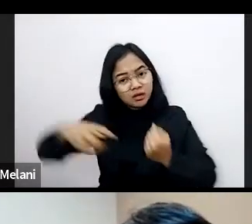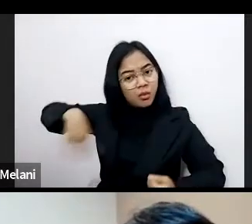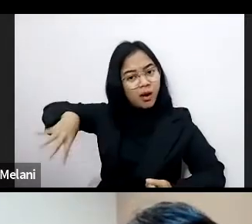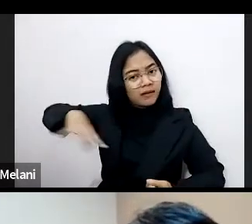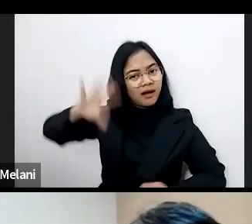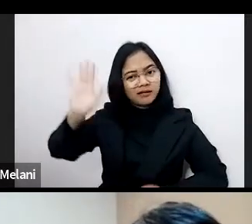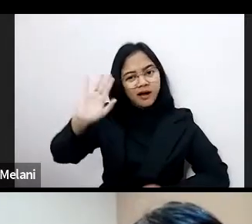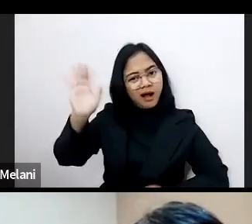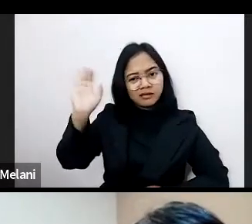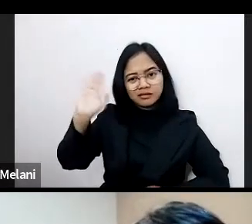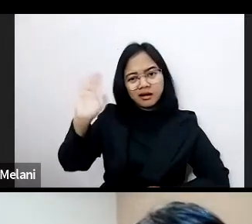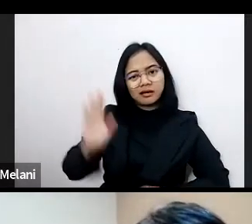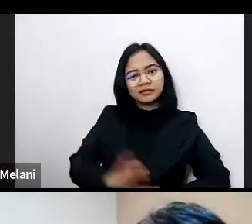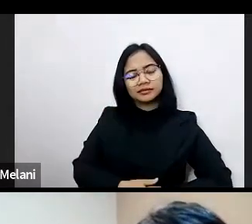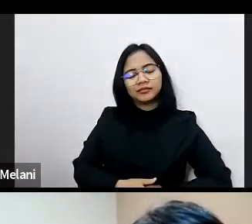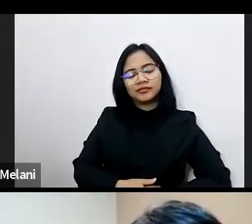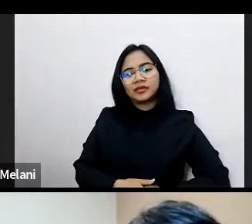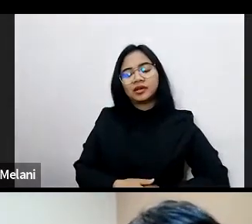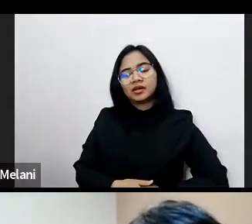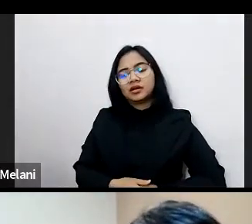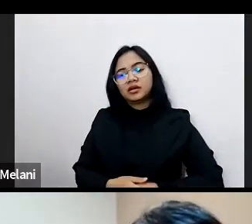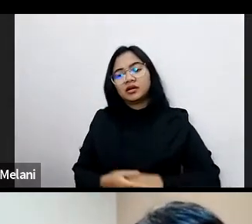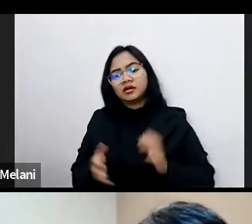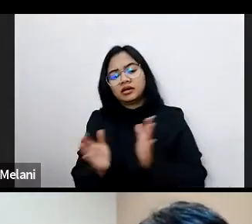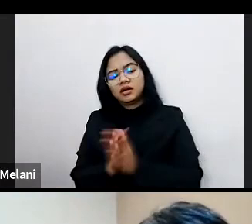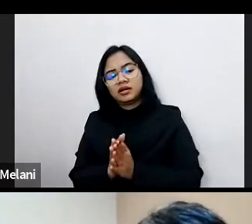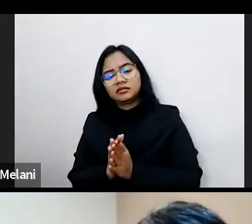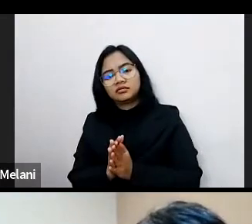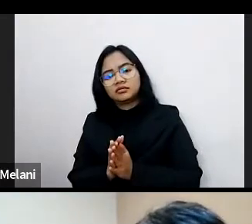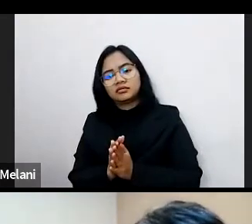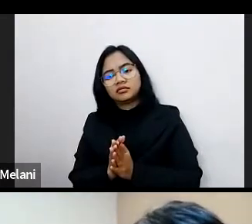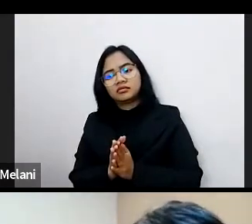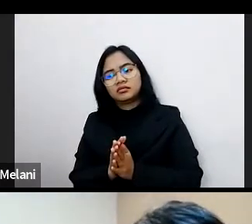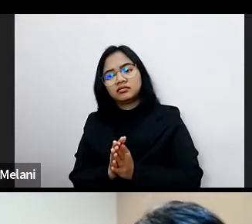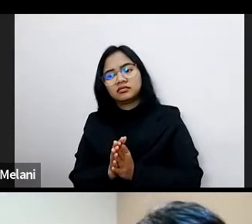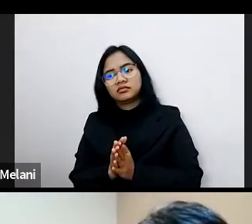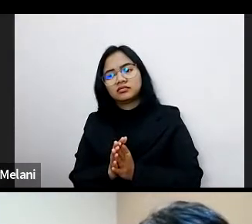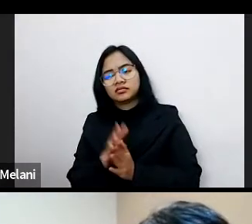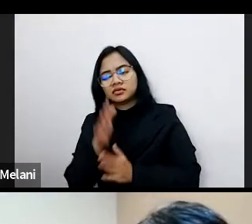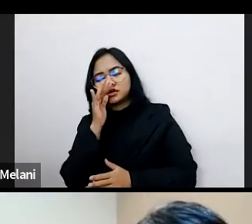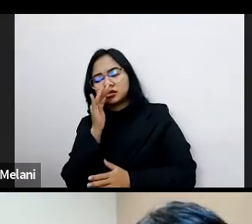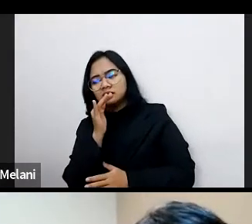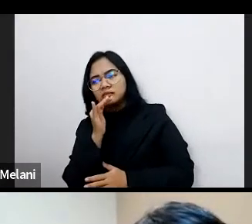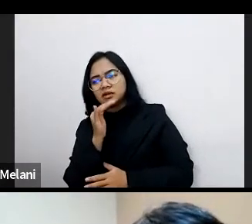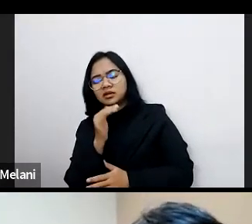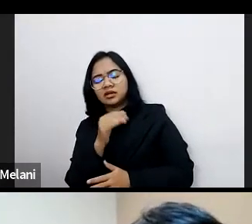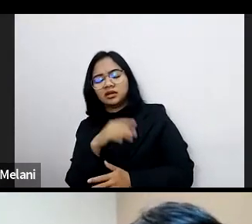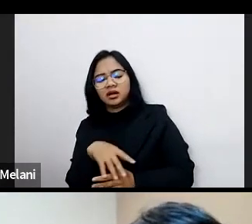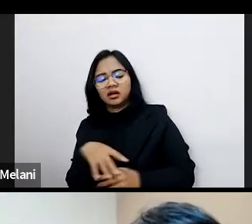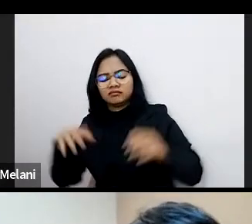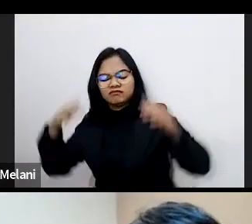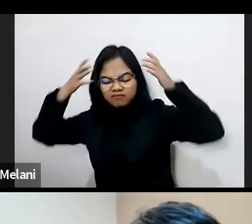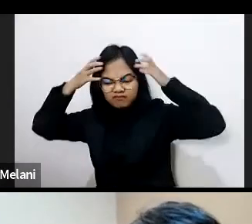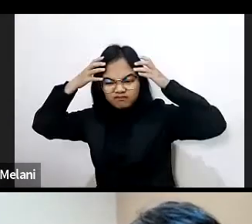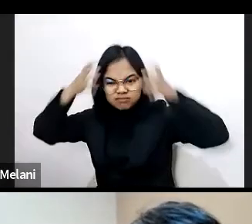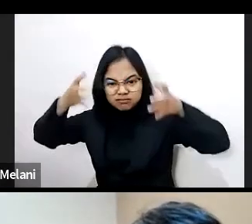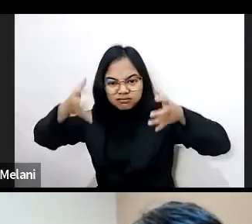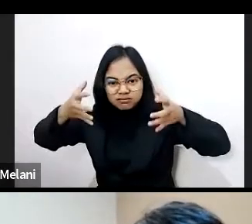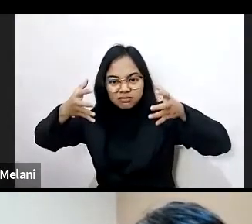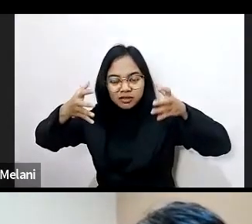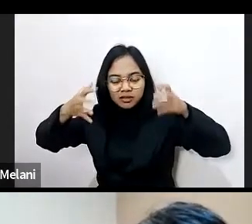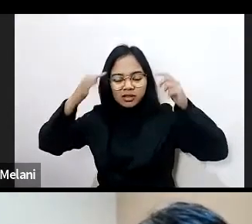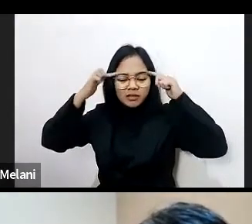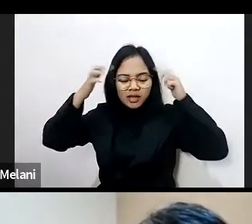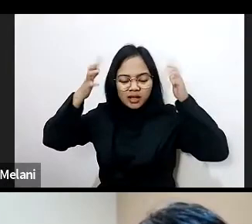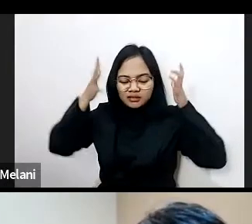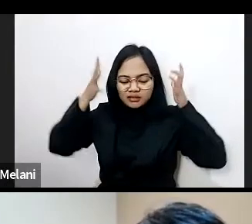apa namanya, masih terjebak pada pembagian kerja di rumah tangga. Jadi perempuan masih banyak menghabiskan waktu,